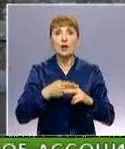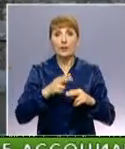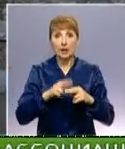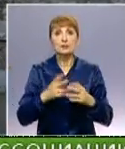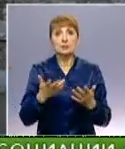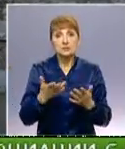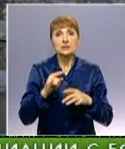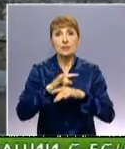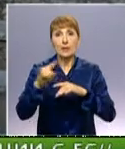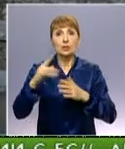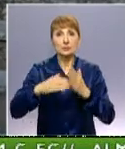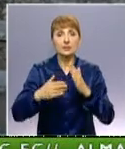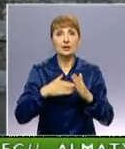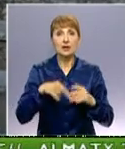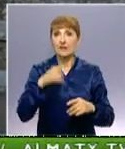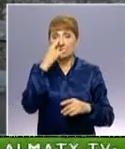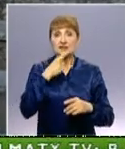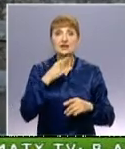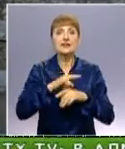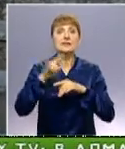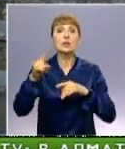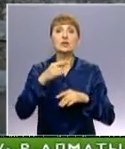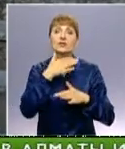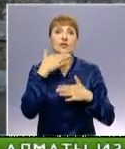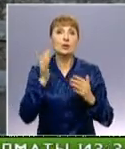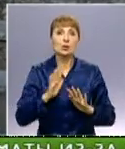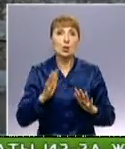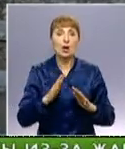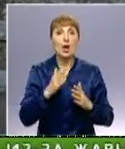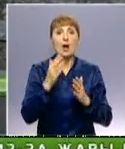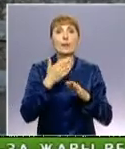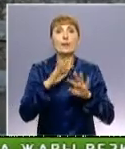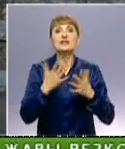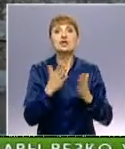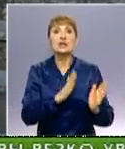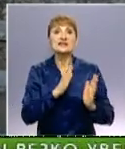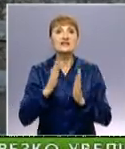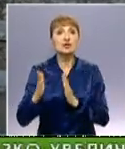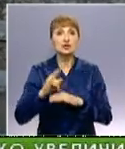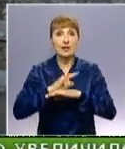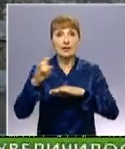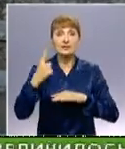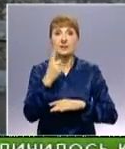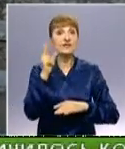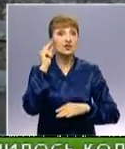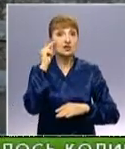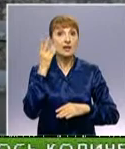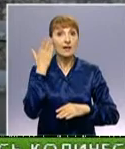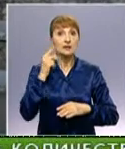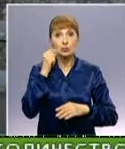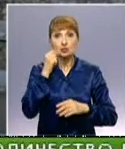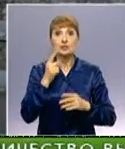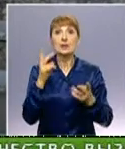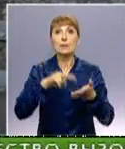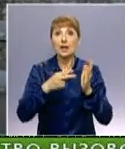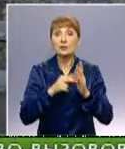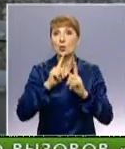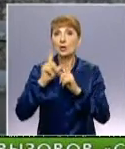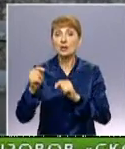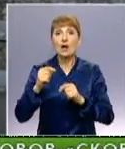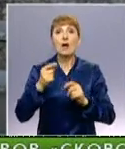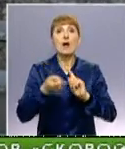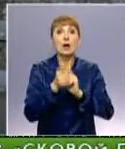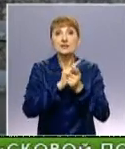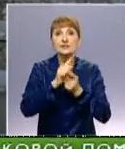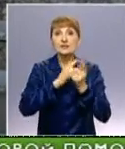но самолетов, вы сами знаете, в Казахстане не так много. Произошла сдвижка рейсов. И 1 числа, когда он собирается вылетать, произошло изменение